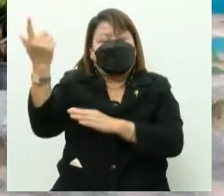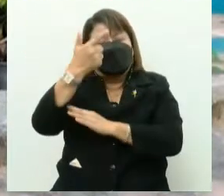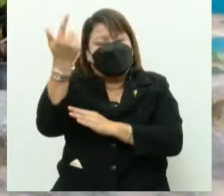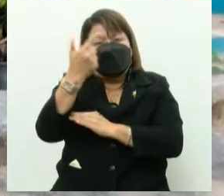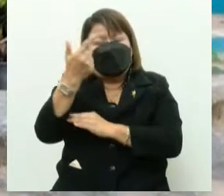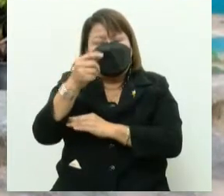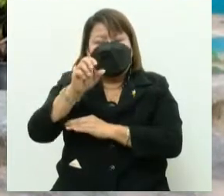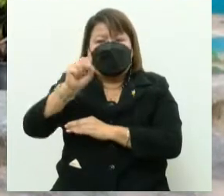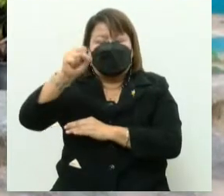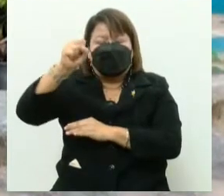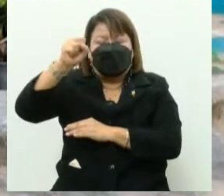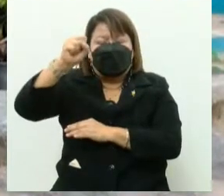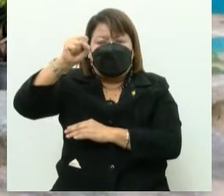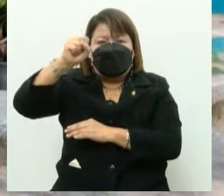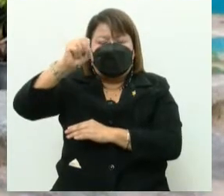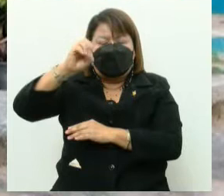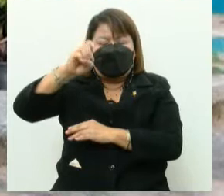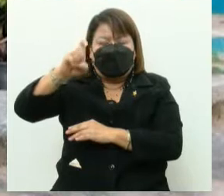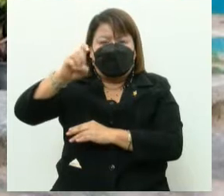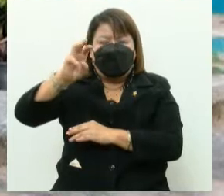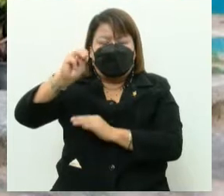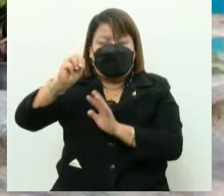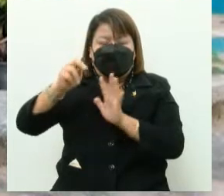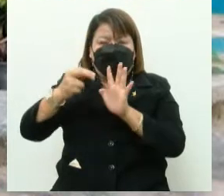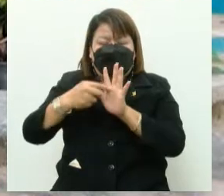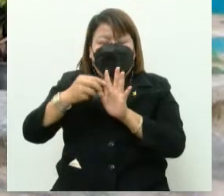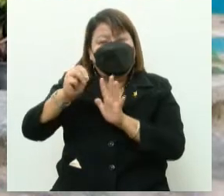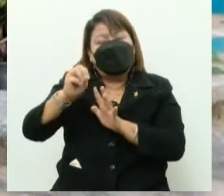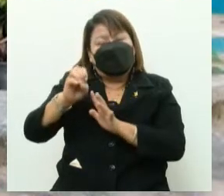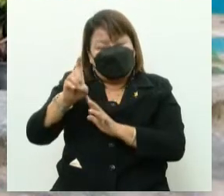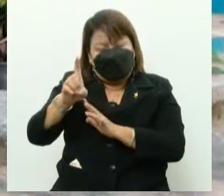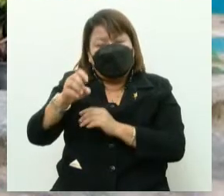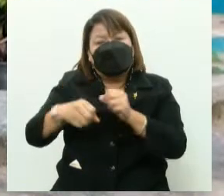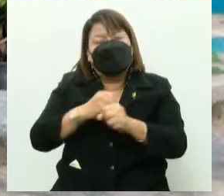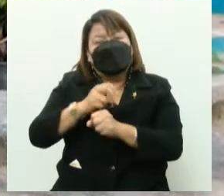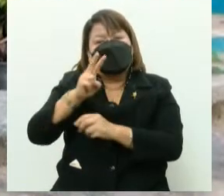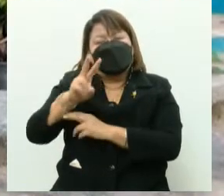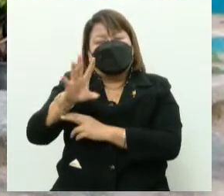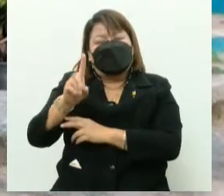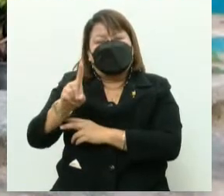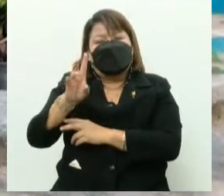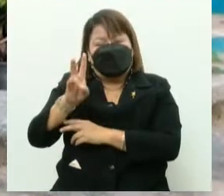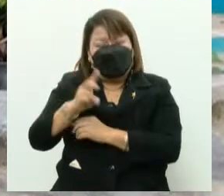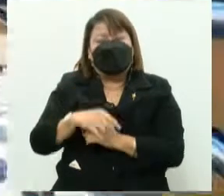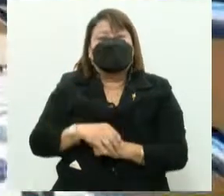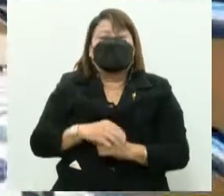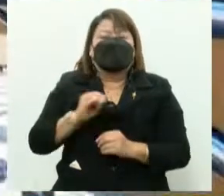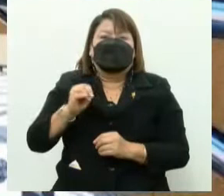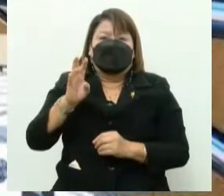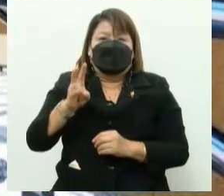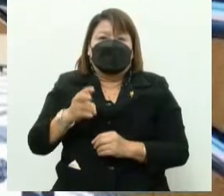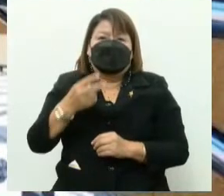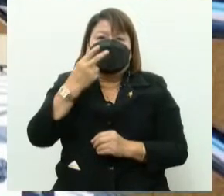เมื่อปีพุทธศักราช2547นะครับมีกี่ฐานเรียนรู้เชิญรับชมได้เลยครับ